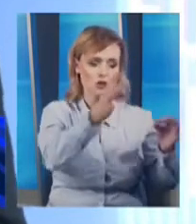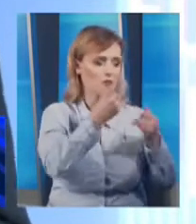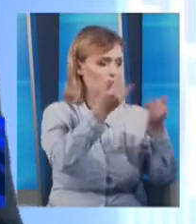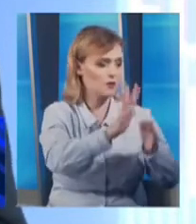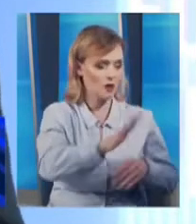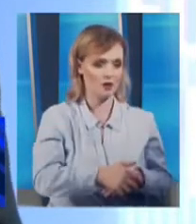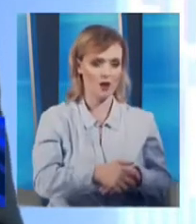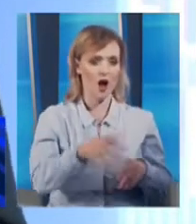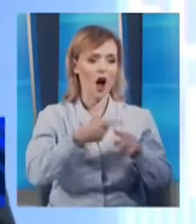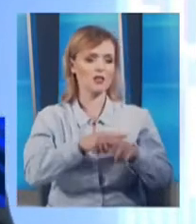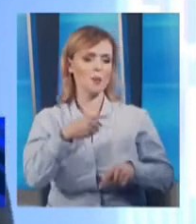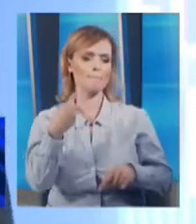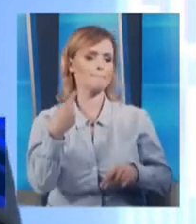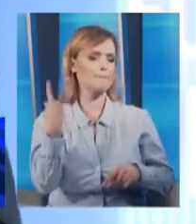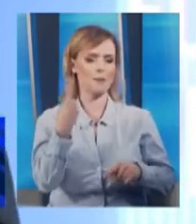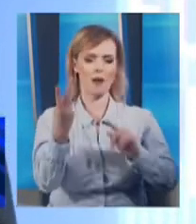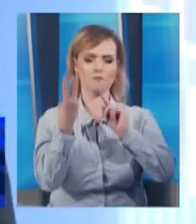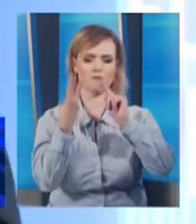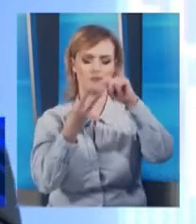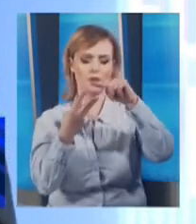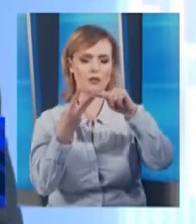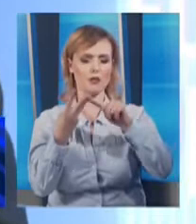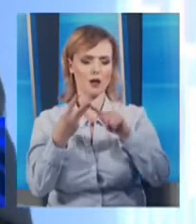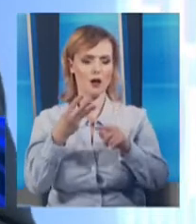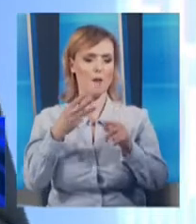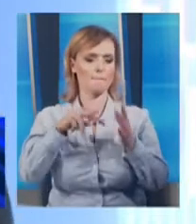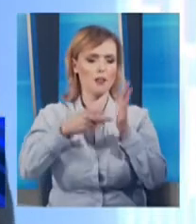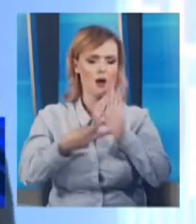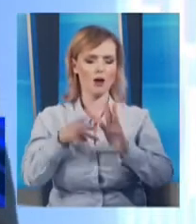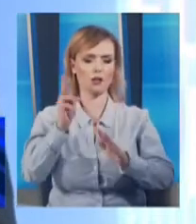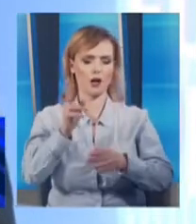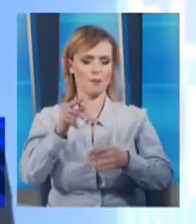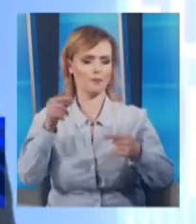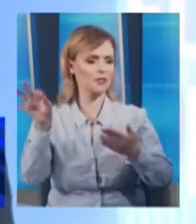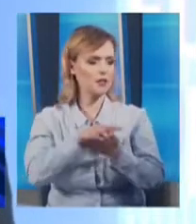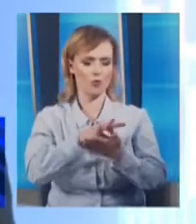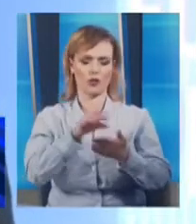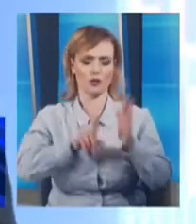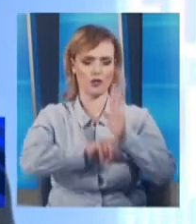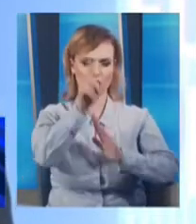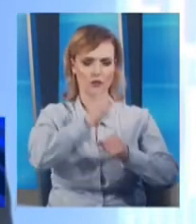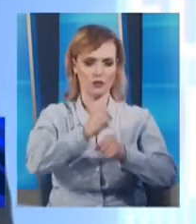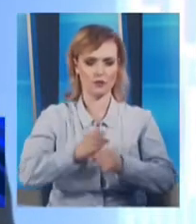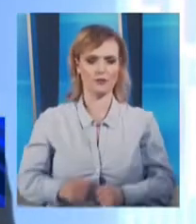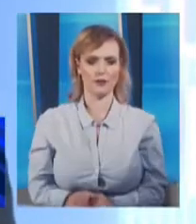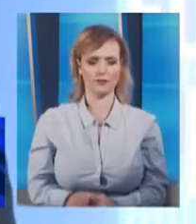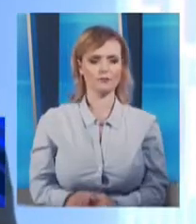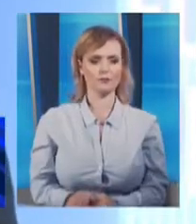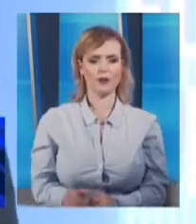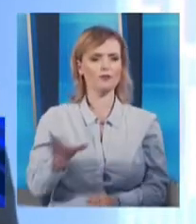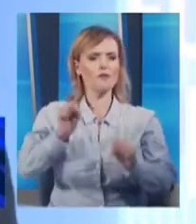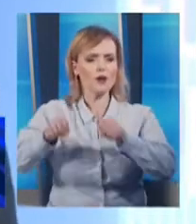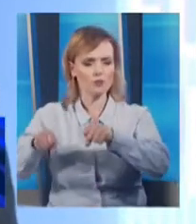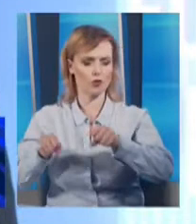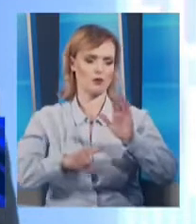sunt primele trei lucruri imediate pe care președintele, fie direct, fie indirect, prin toate părghiile care le are,